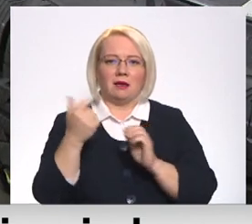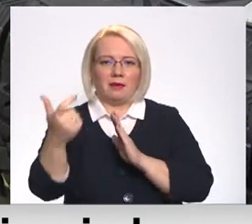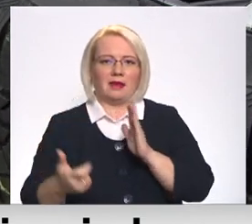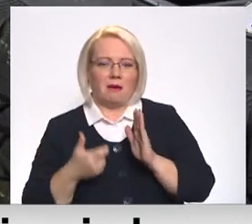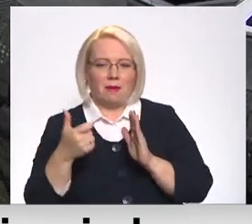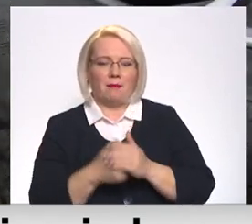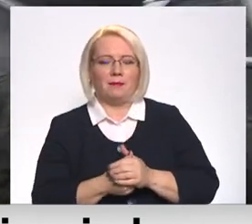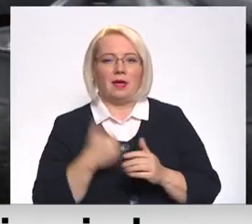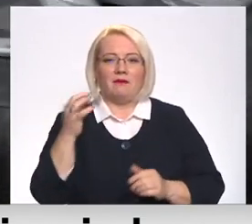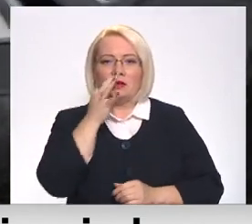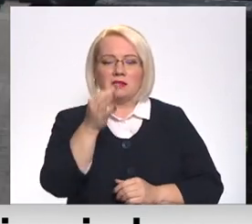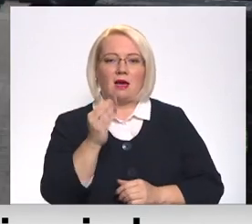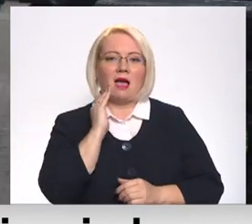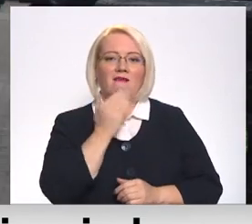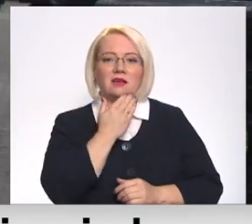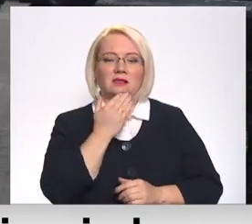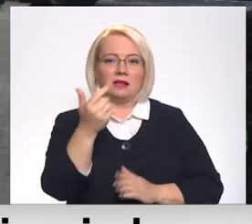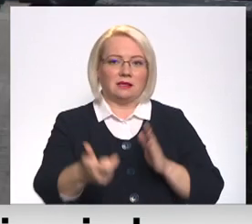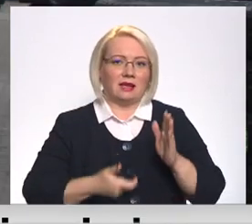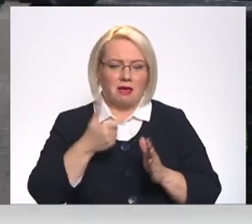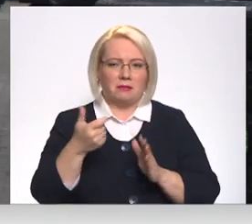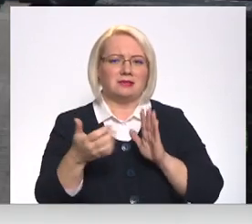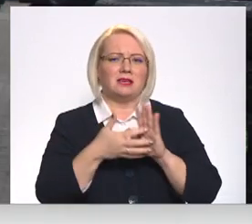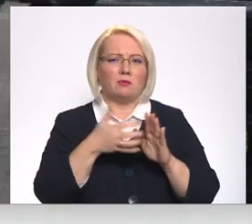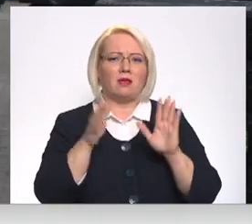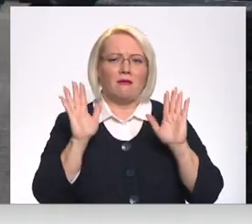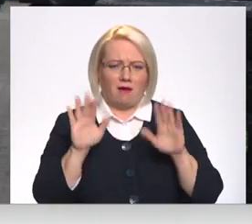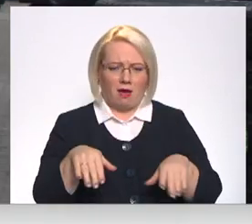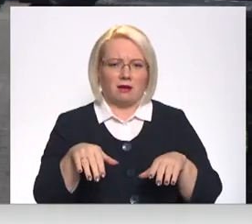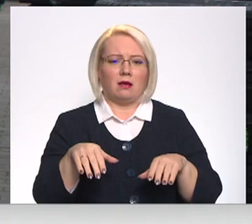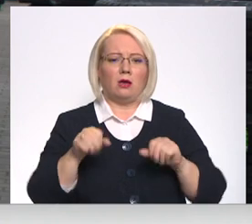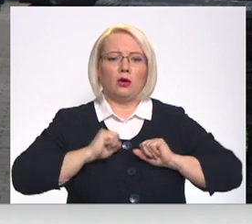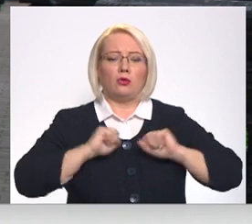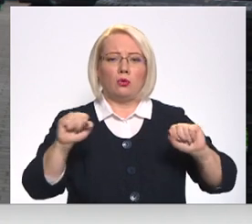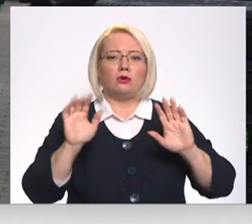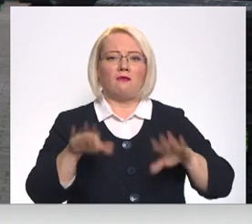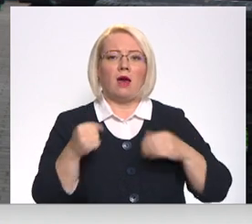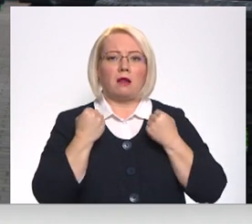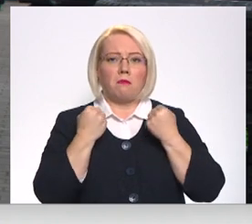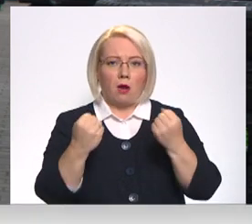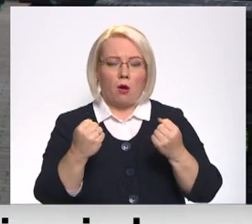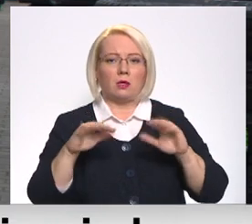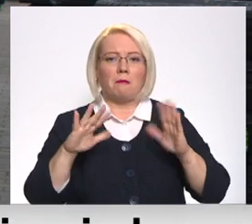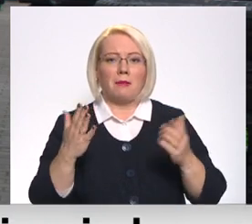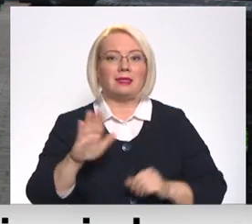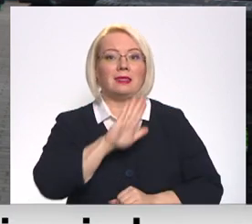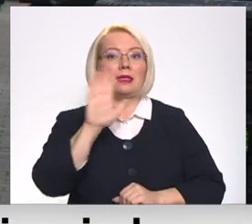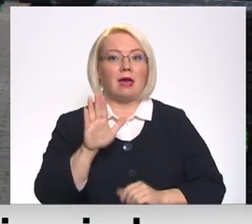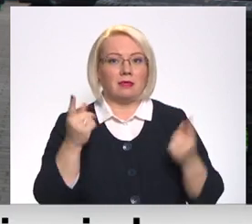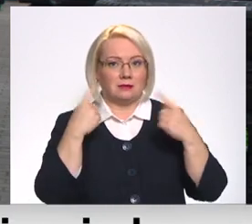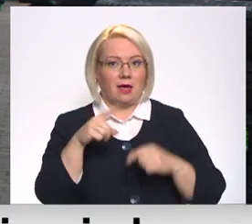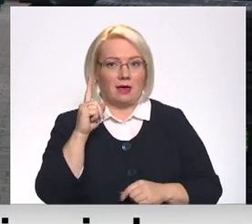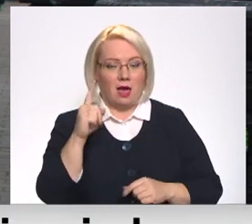Vasaras riepas vēl joprojām, protams, ir izmantojamas, eksploatējamas, droši var viņām braukt, bet dienas laikā,